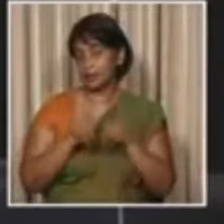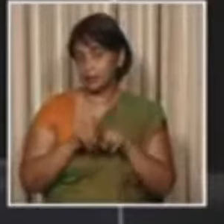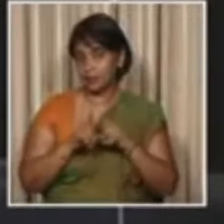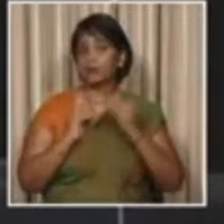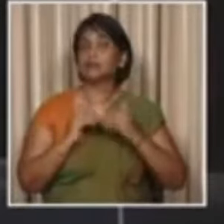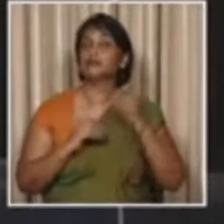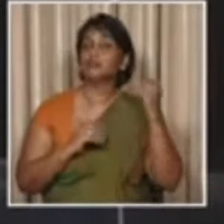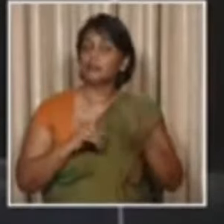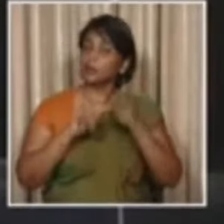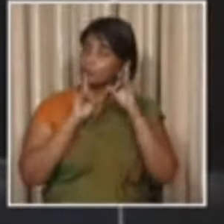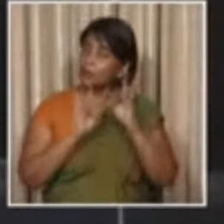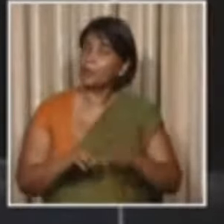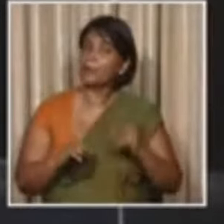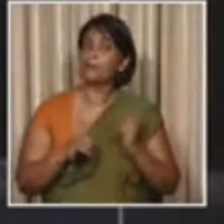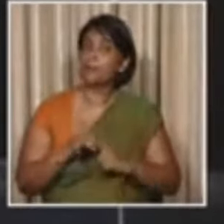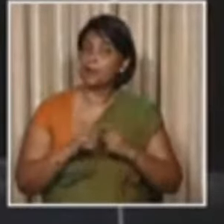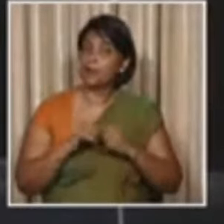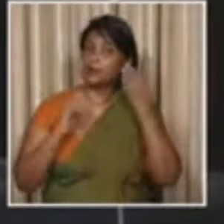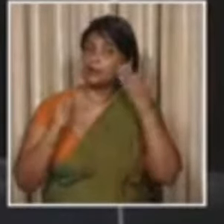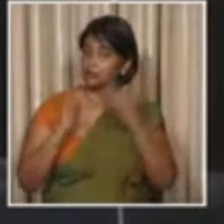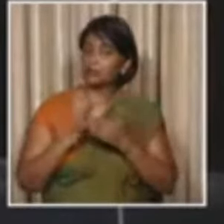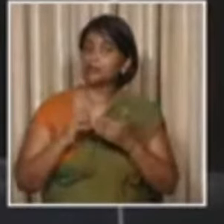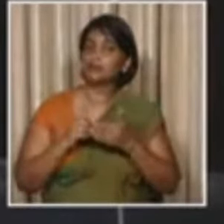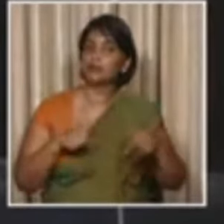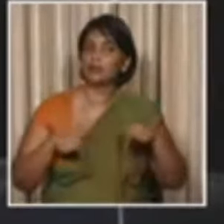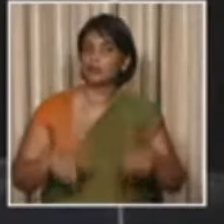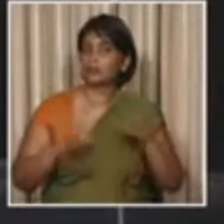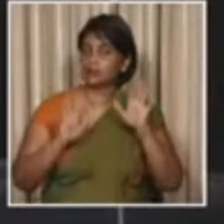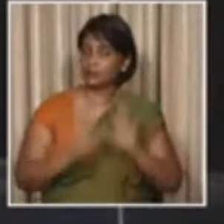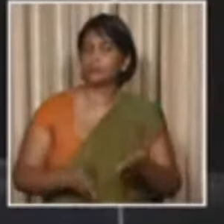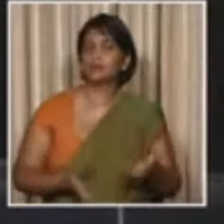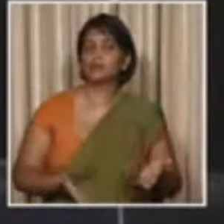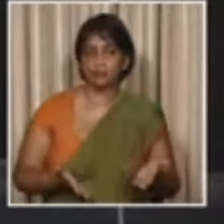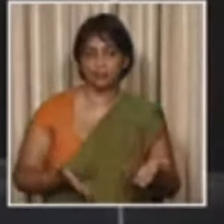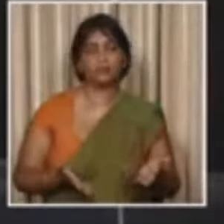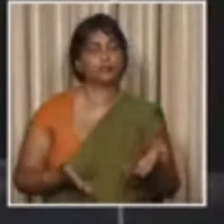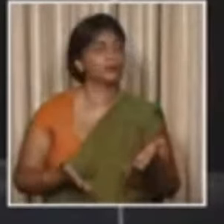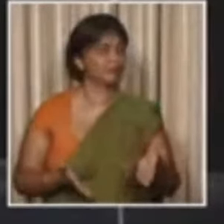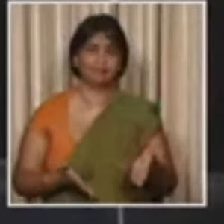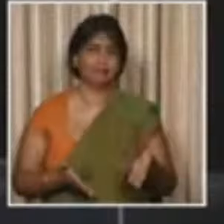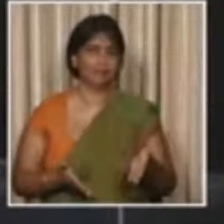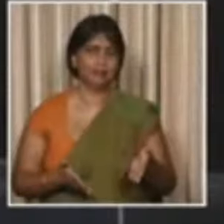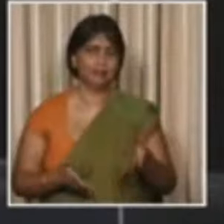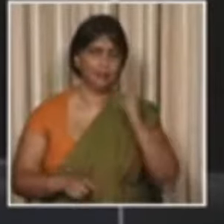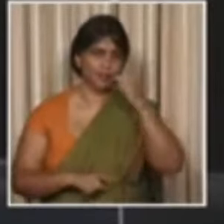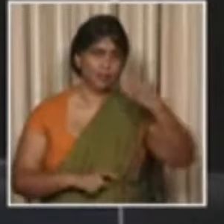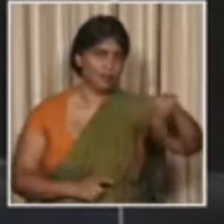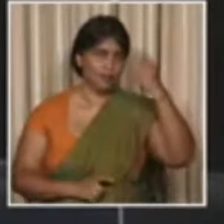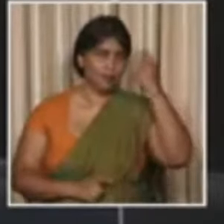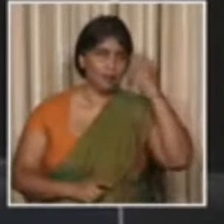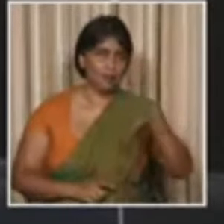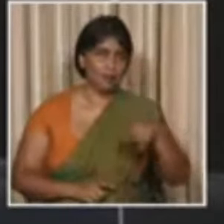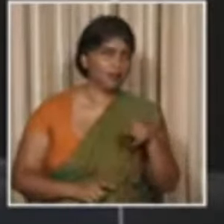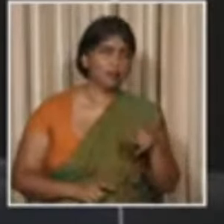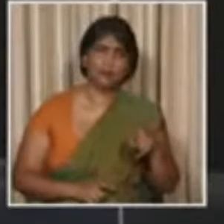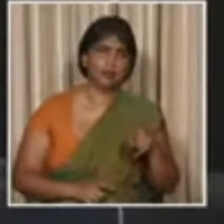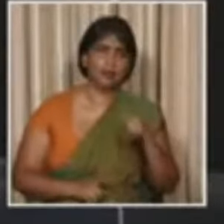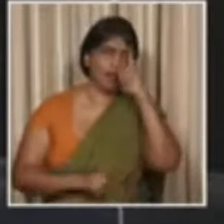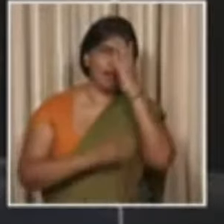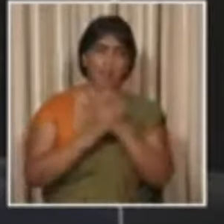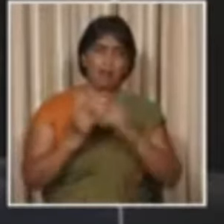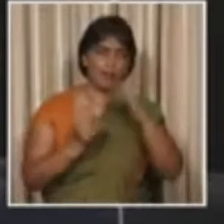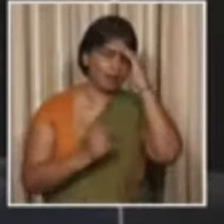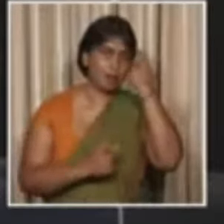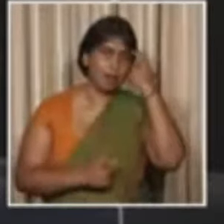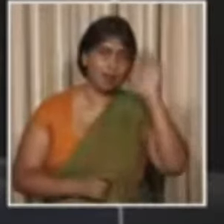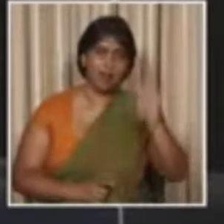ඉම්පස්සෙත් ඒ ප්‍රශ්නේ ප්‍රසූති කරගෙන යාමයි මේ අද සිදුවෙමින් පවතින. මේක නෙමෙයි ජනතාව බලාපොරොත්තු වෙන්නේ. මේක නෙමෙයි ආගමික නායකයෝ